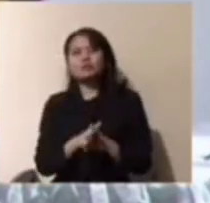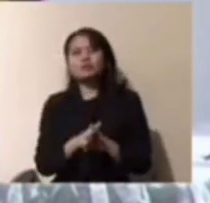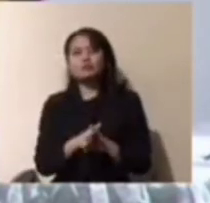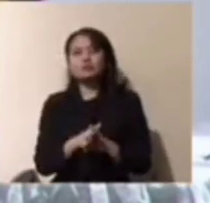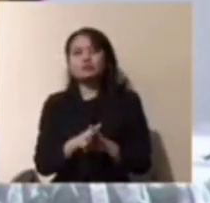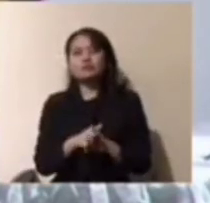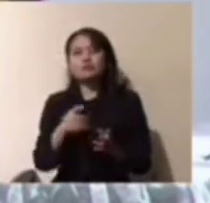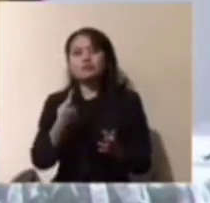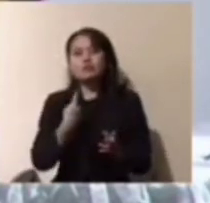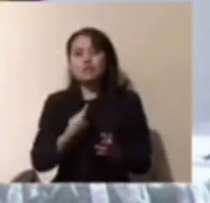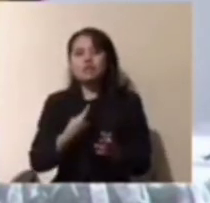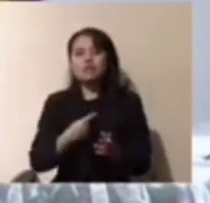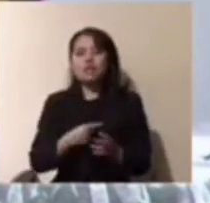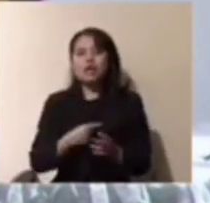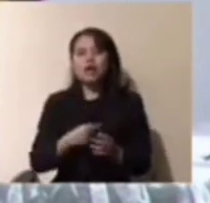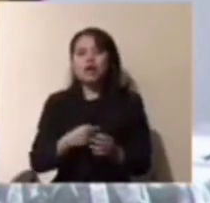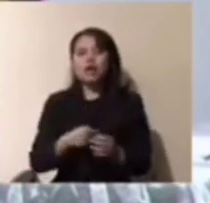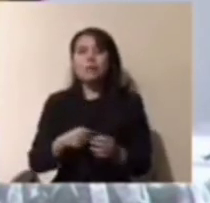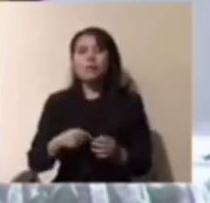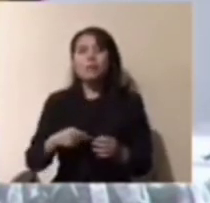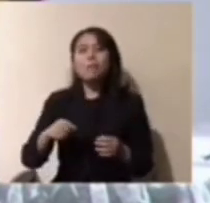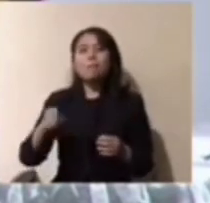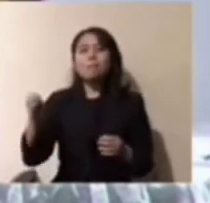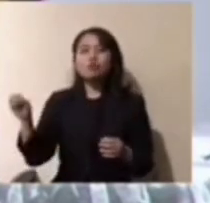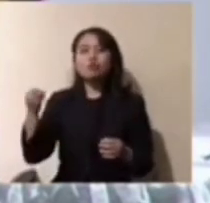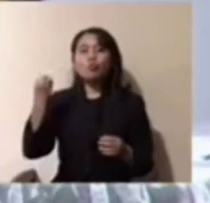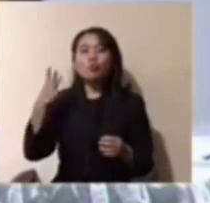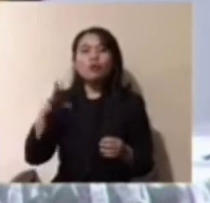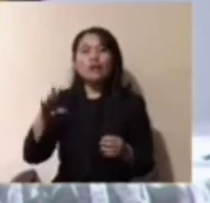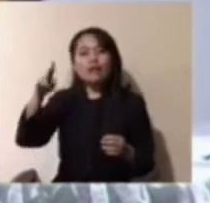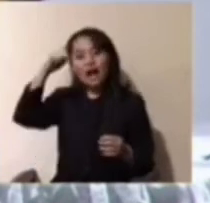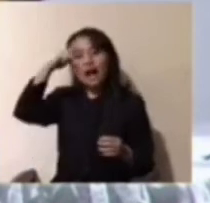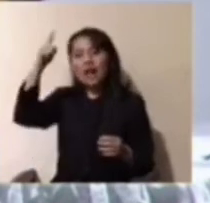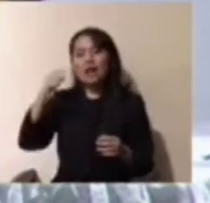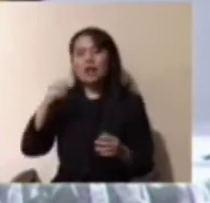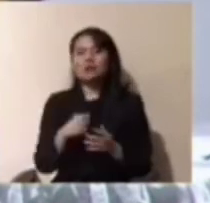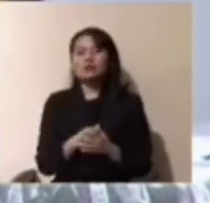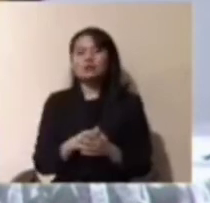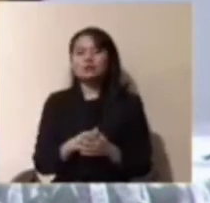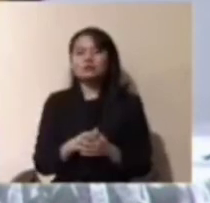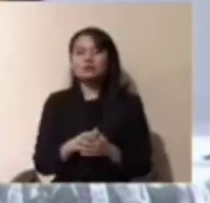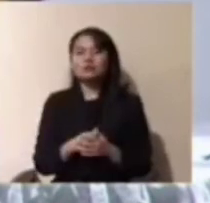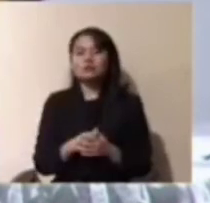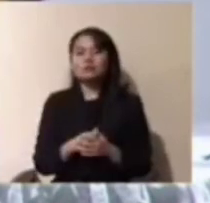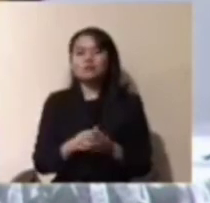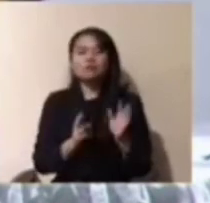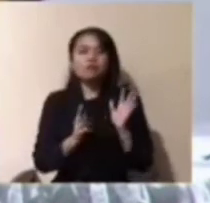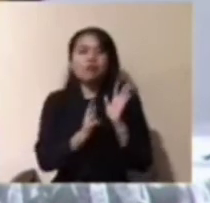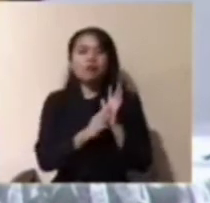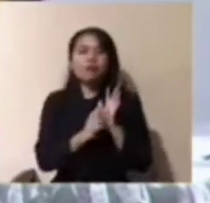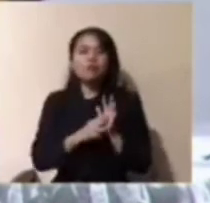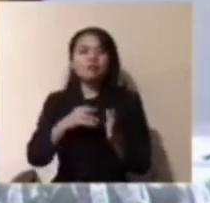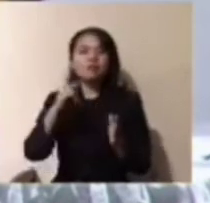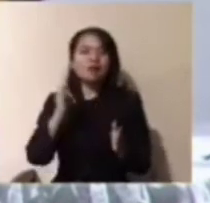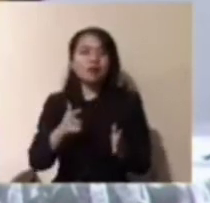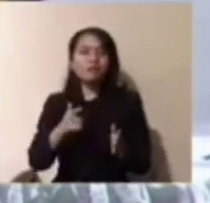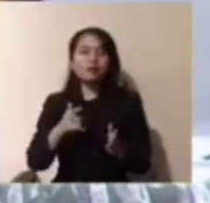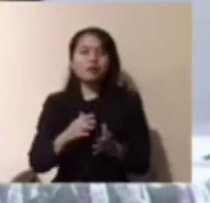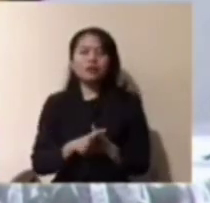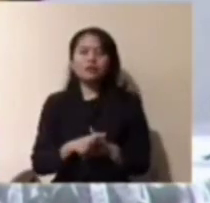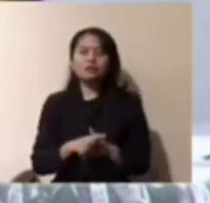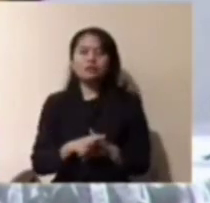kita, bahwa manusia itu berasal dari Allah. Dan martabat itu